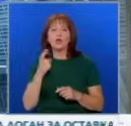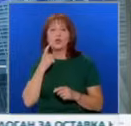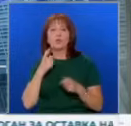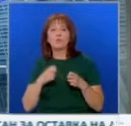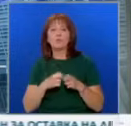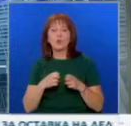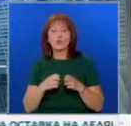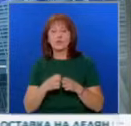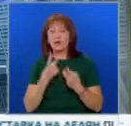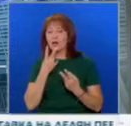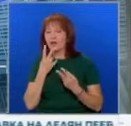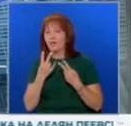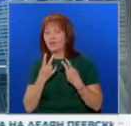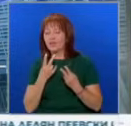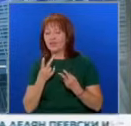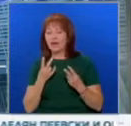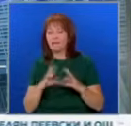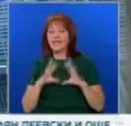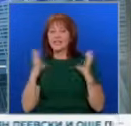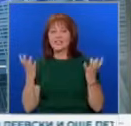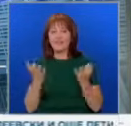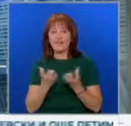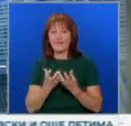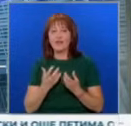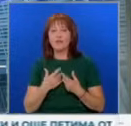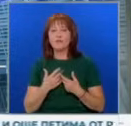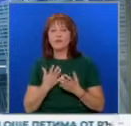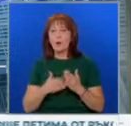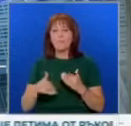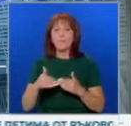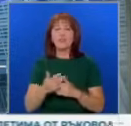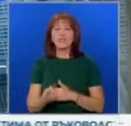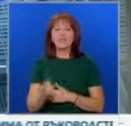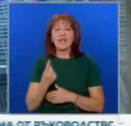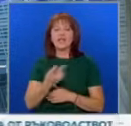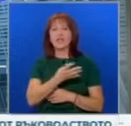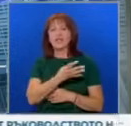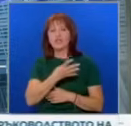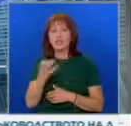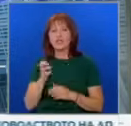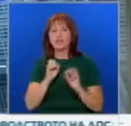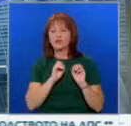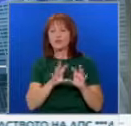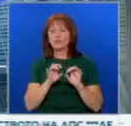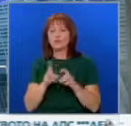Да, наистина видяхме, че днес в целия свят имаше може би повече от 1400,